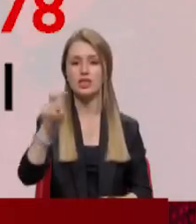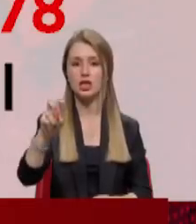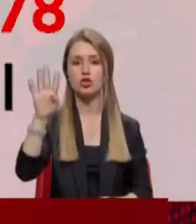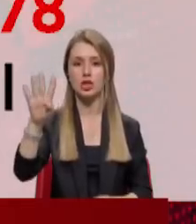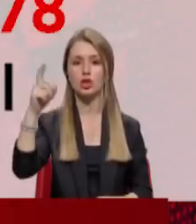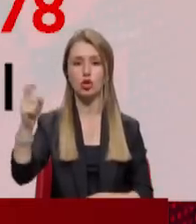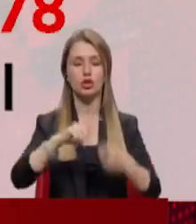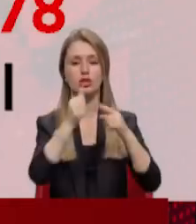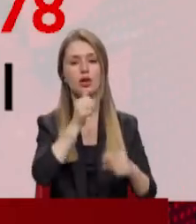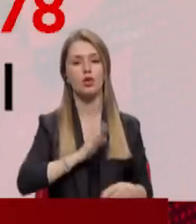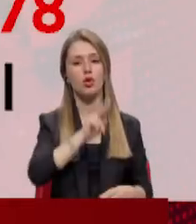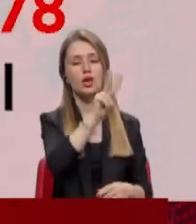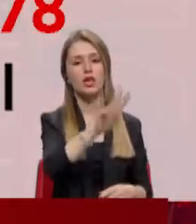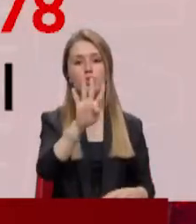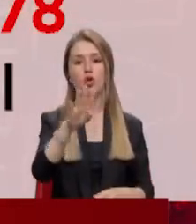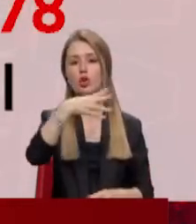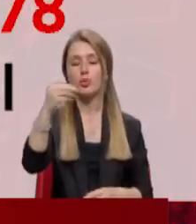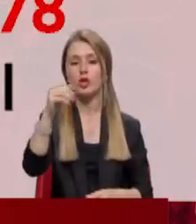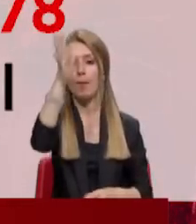27.133.849, Kılıçdaroğlu'na